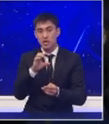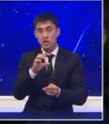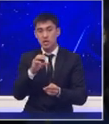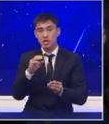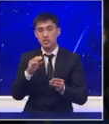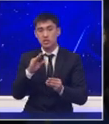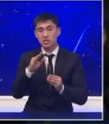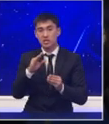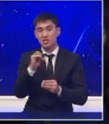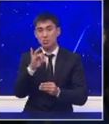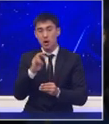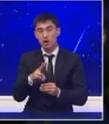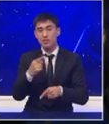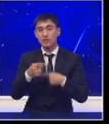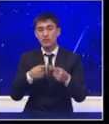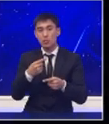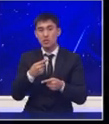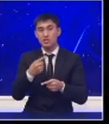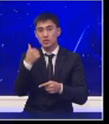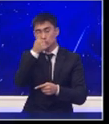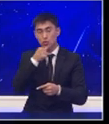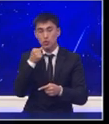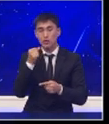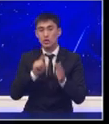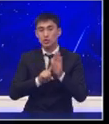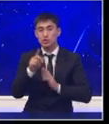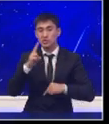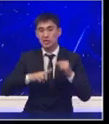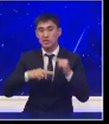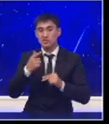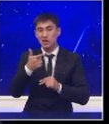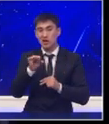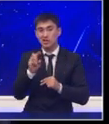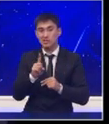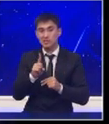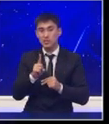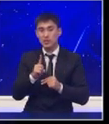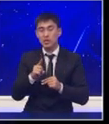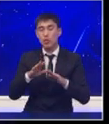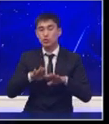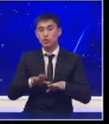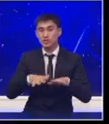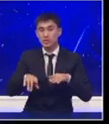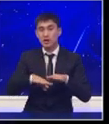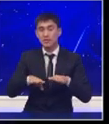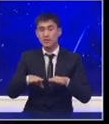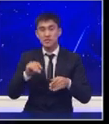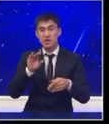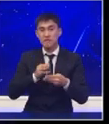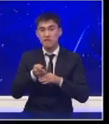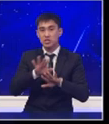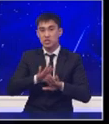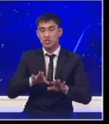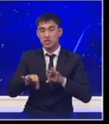жилого массива Антымак. Во втором квартале следующего года начнется строительство газораспределительных сетей на участках, не вошедших в основной